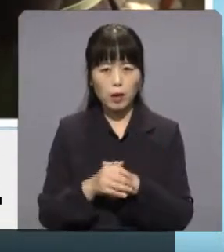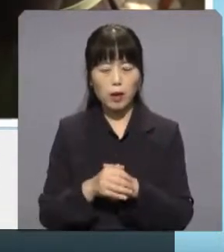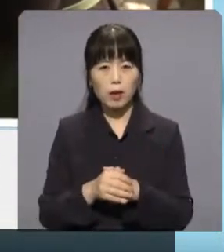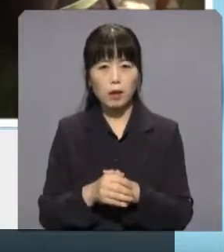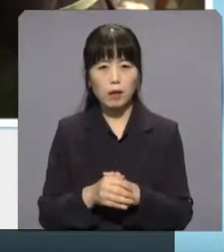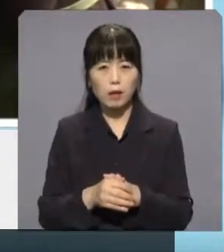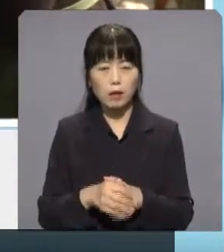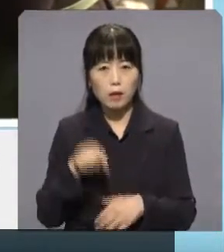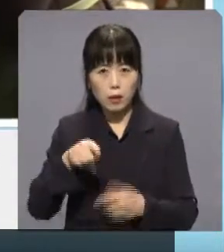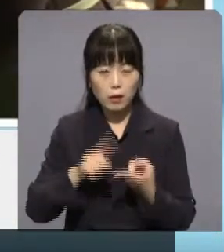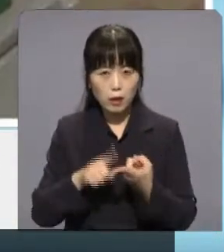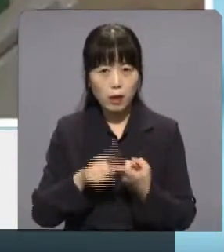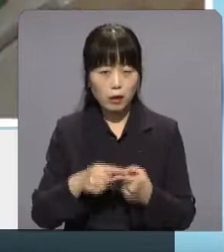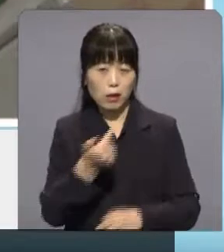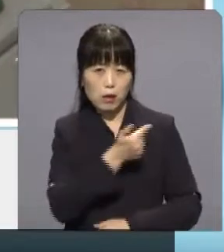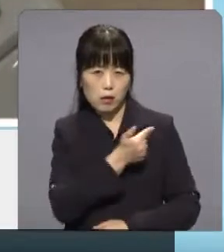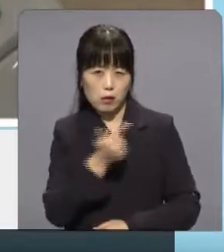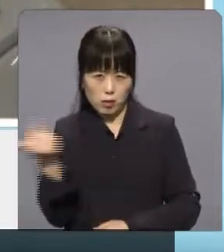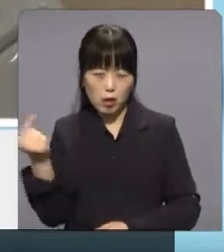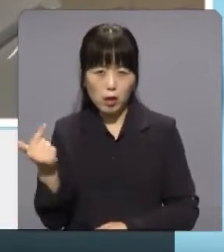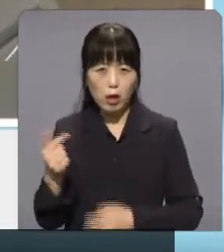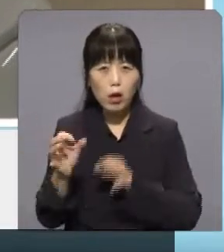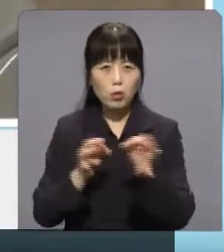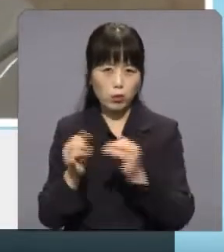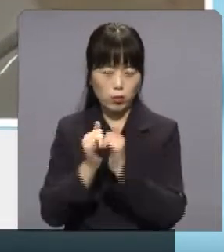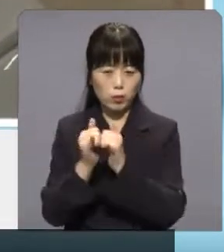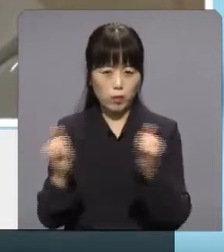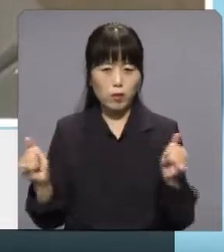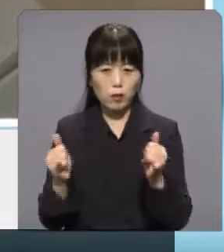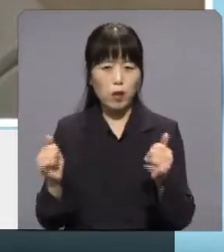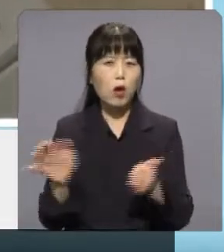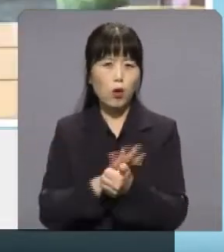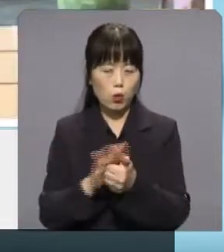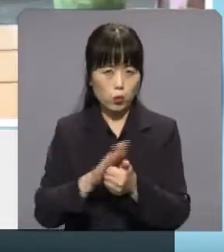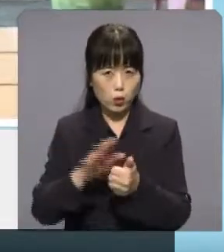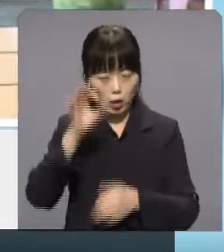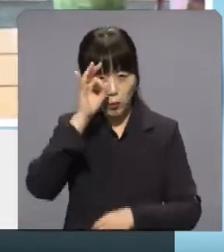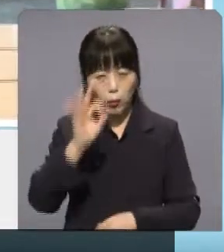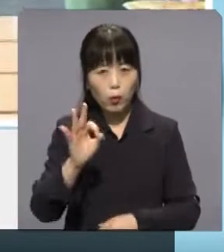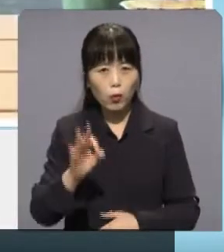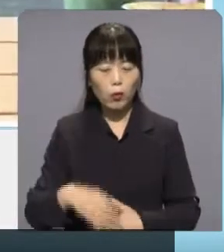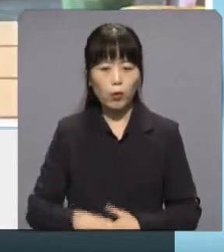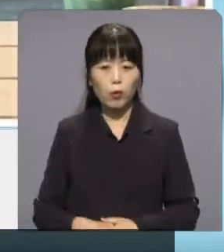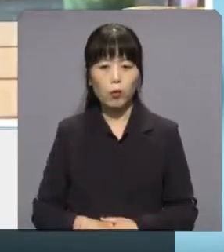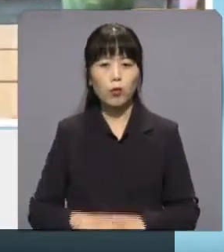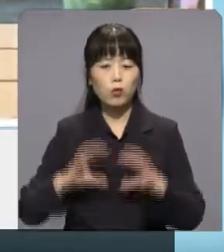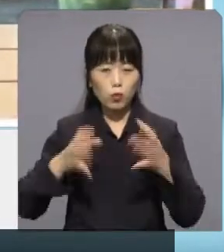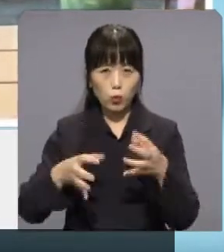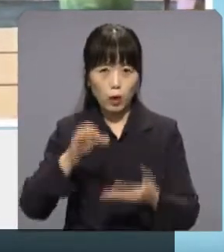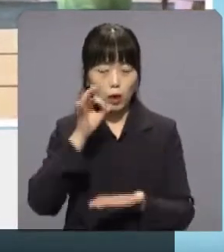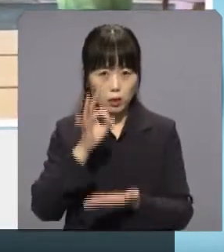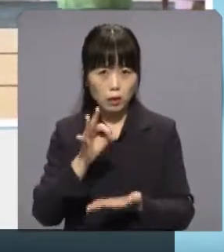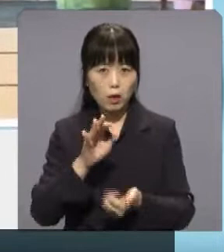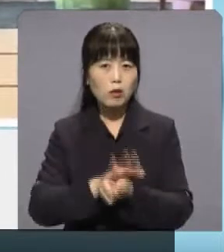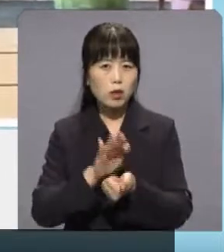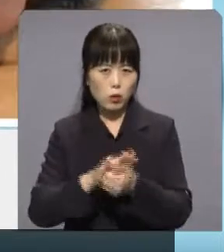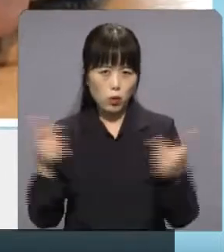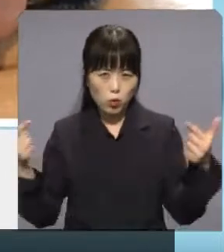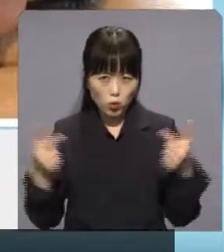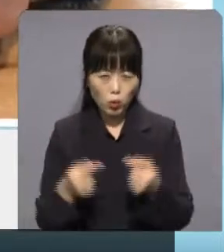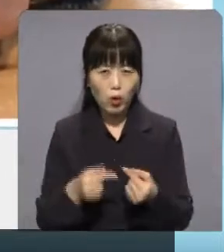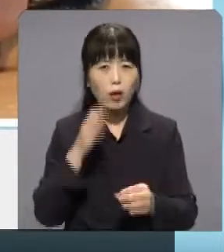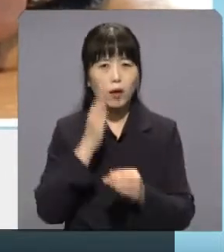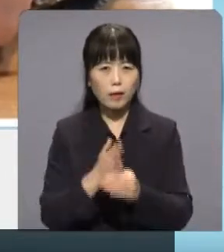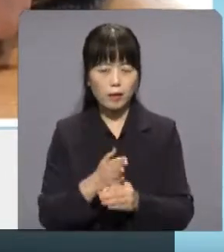이게 이제 대규모의 소상공인들이 오히려 더 혜택을 크게 보고 이제 국가재정이 지원이 줄어드는